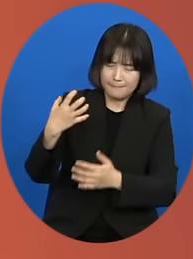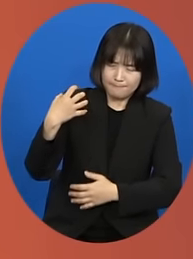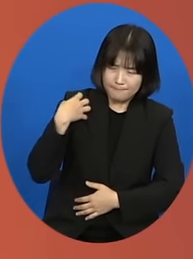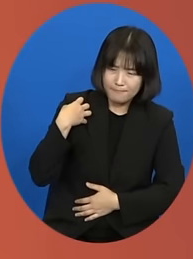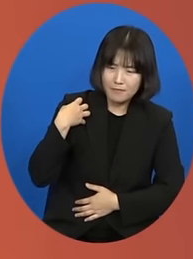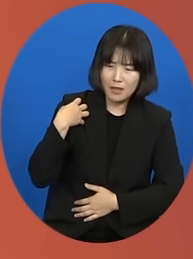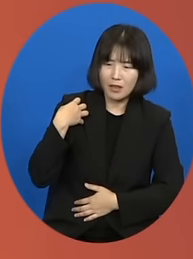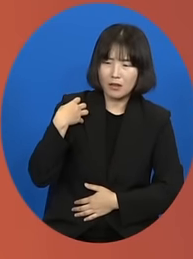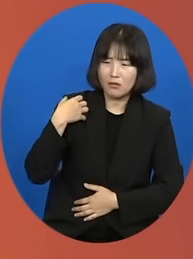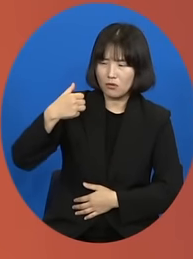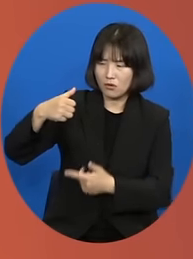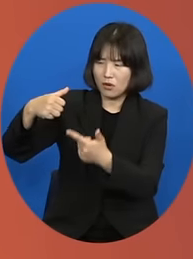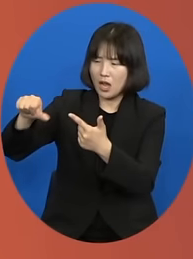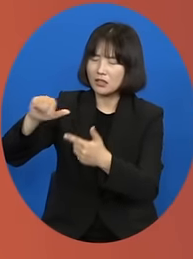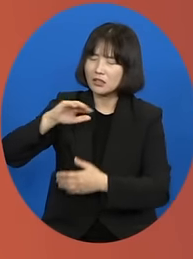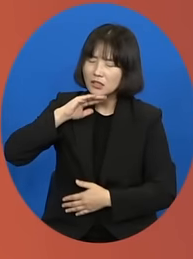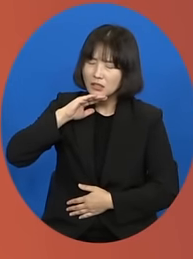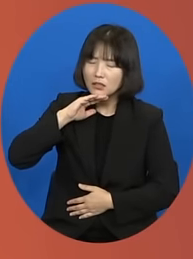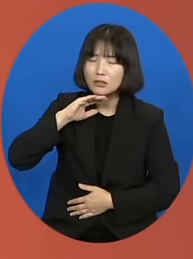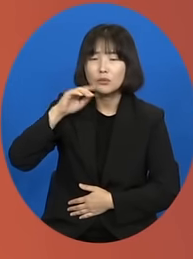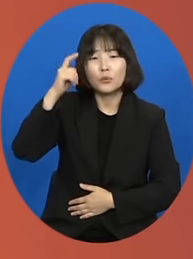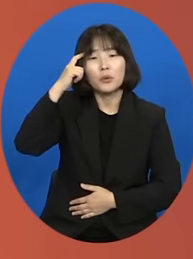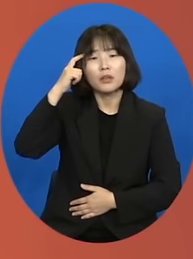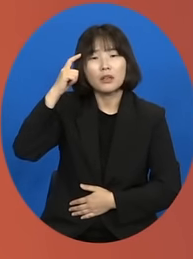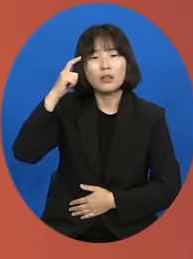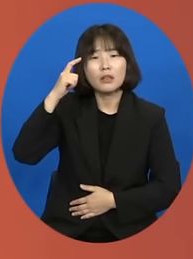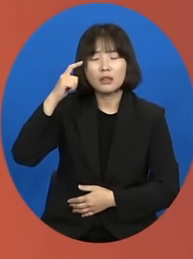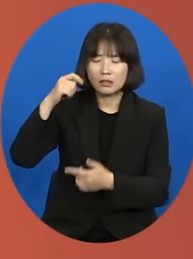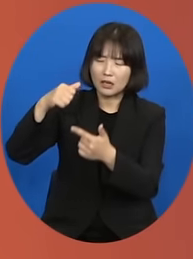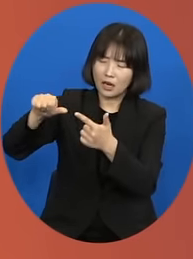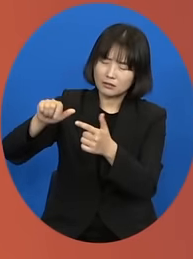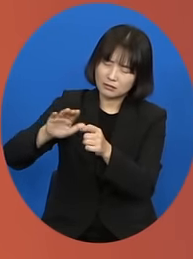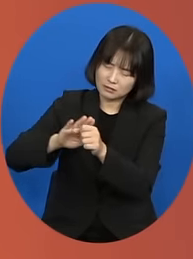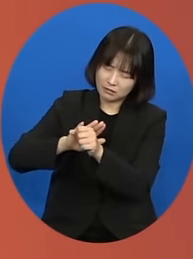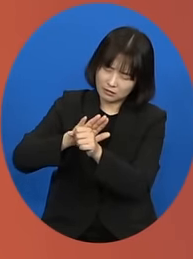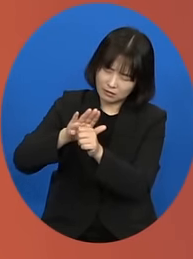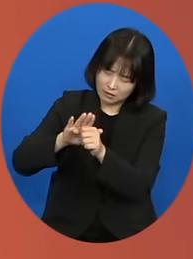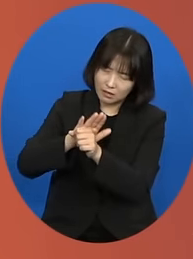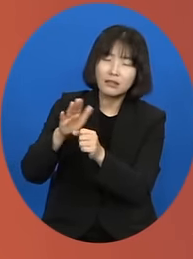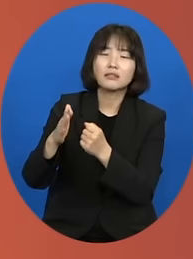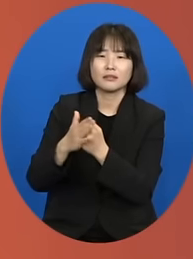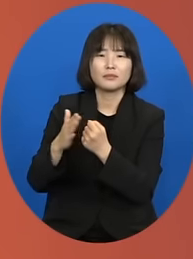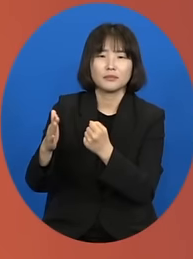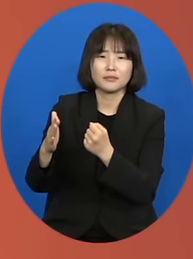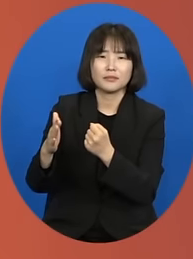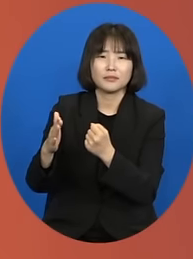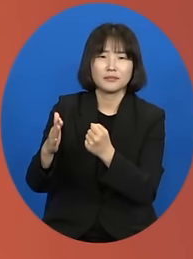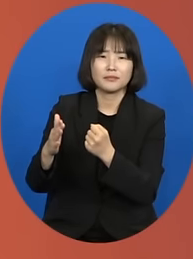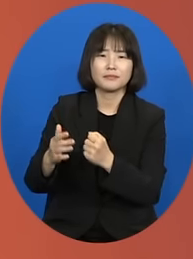기다립니다. 왜요? 아들을 사랑하니까.